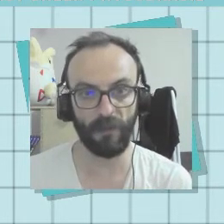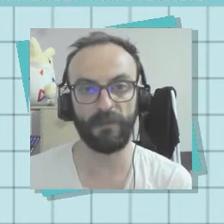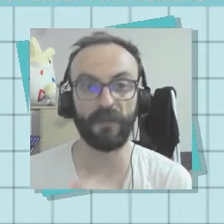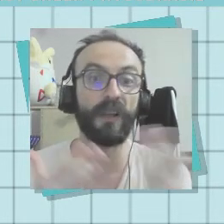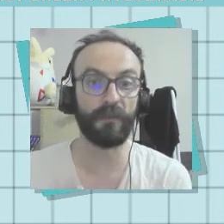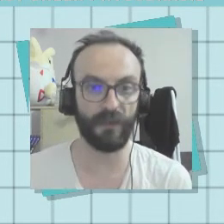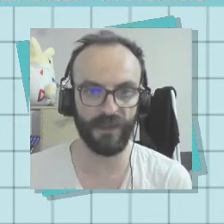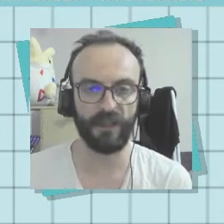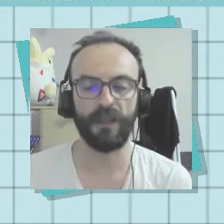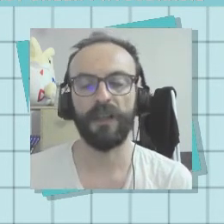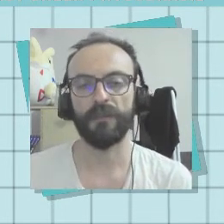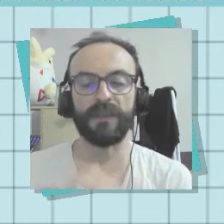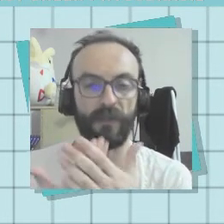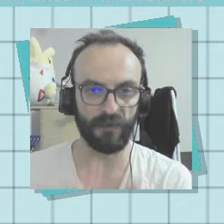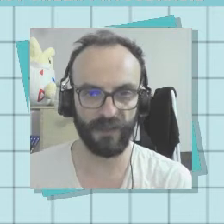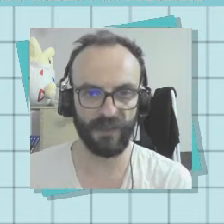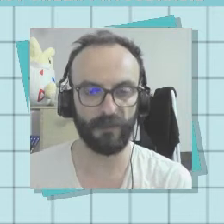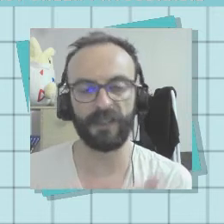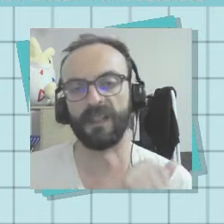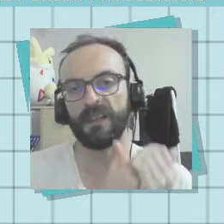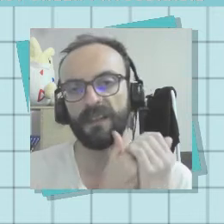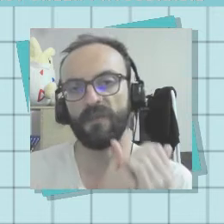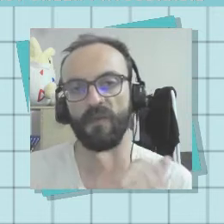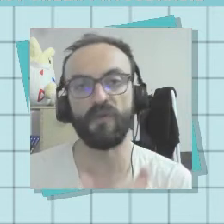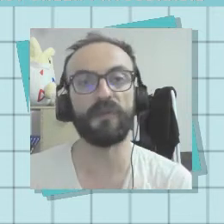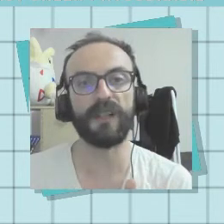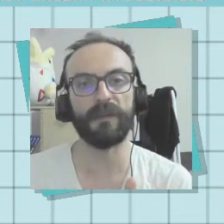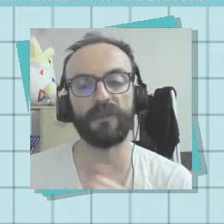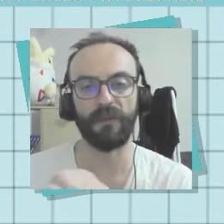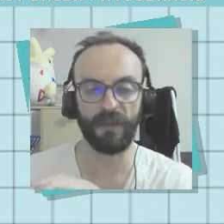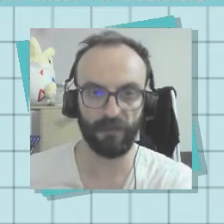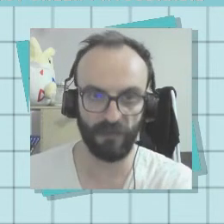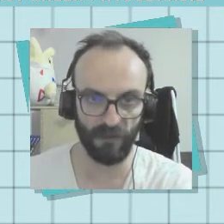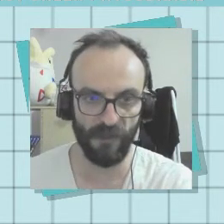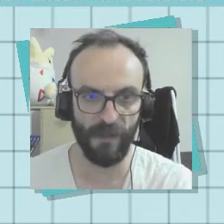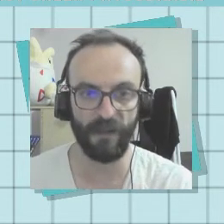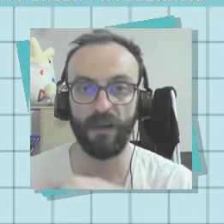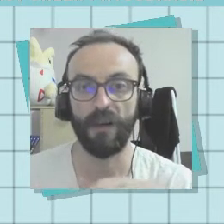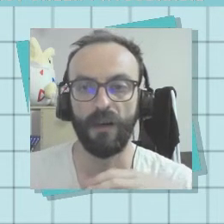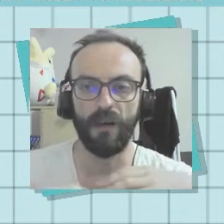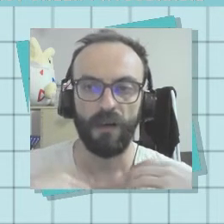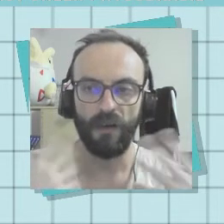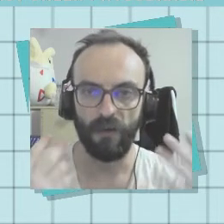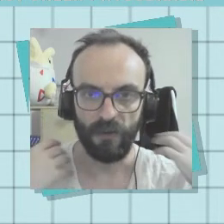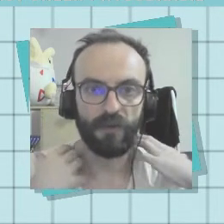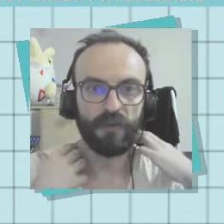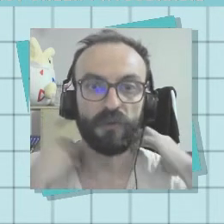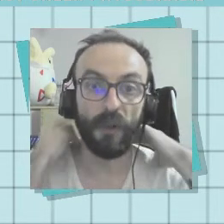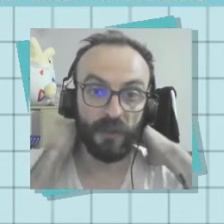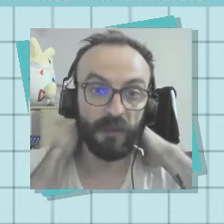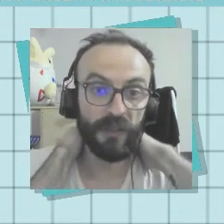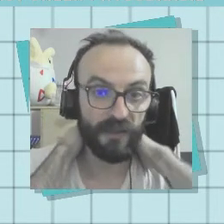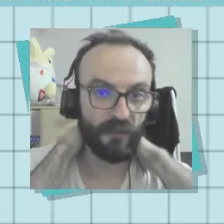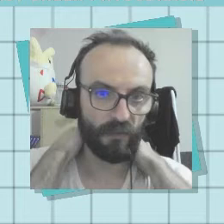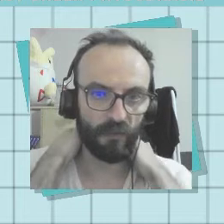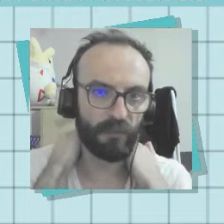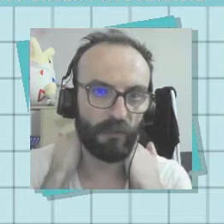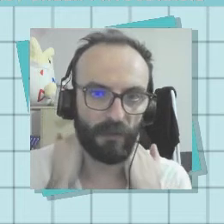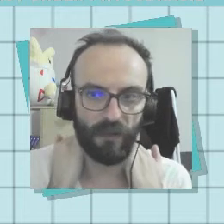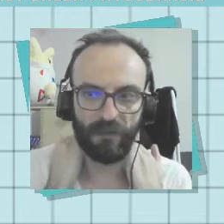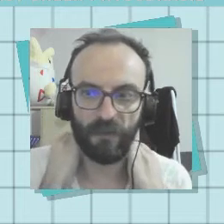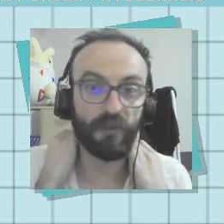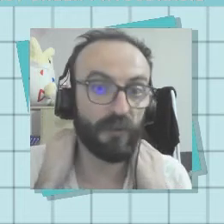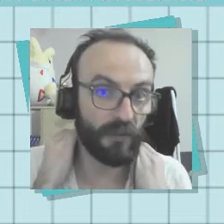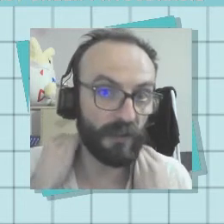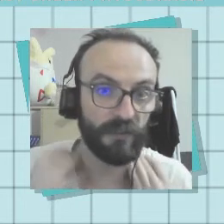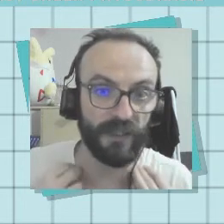propres, en tout cas en français, puisqu'en langue des signes américaine, ils ont beaucoup plus l'habitude de faire du fingerspell. Dû à une éducation, pour